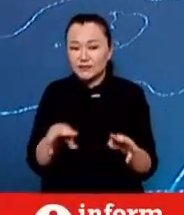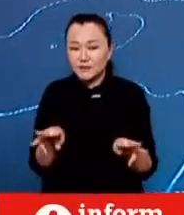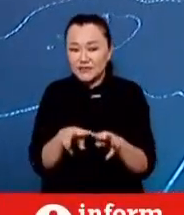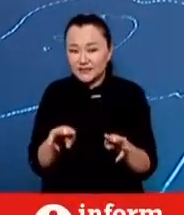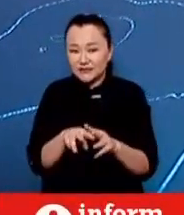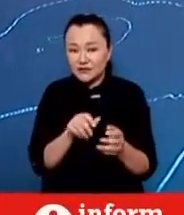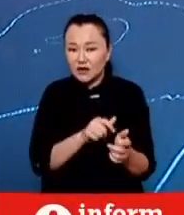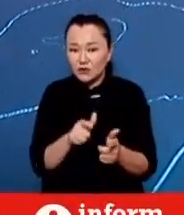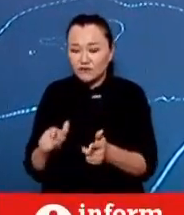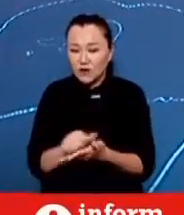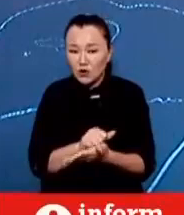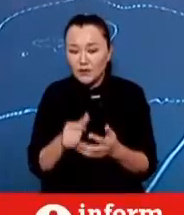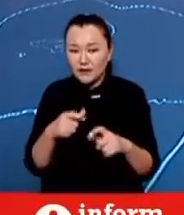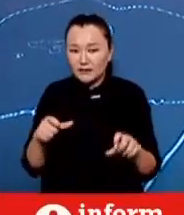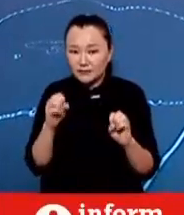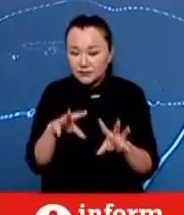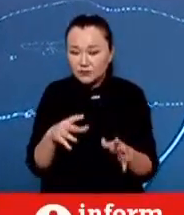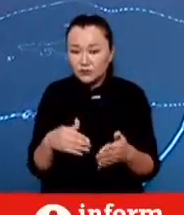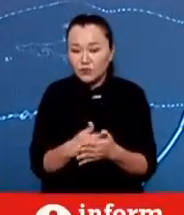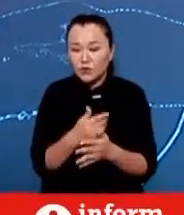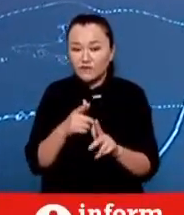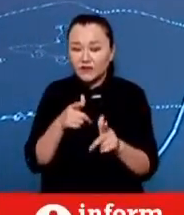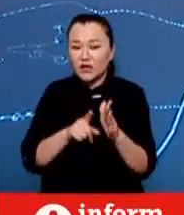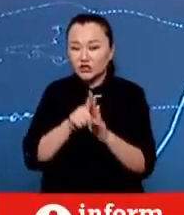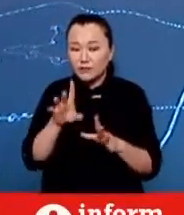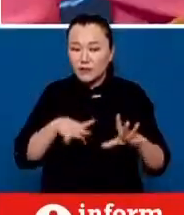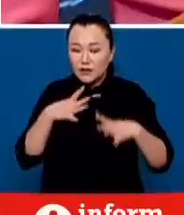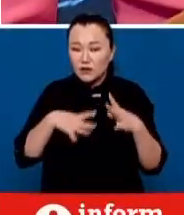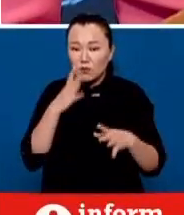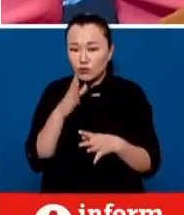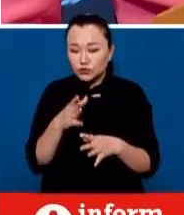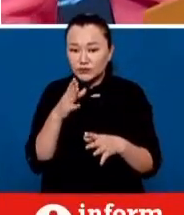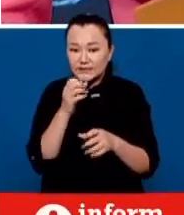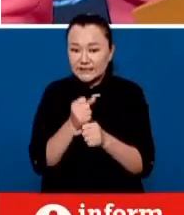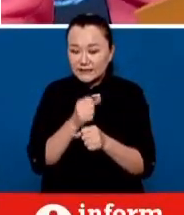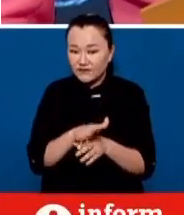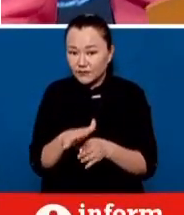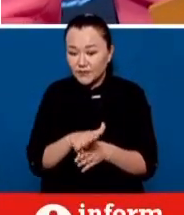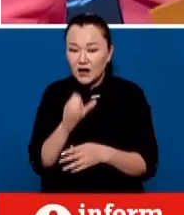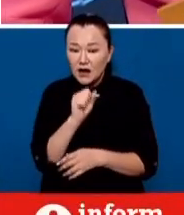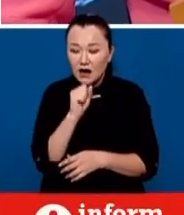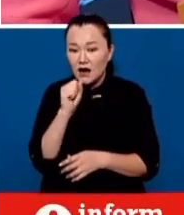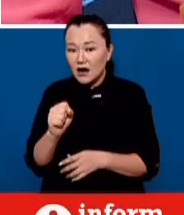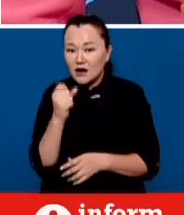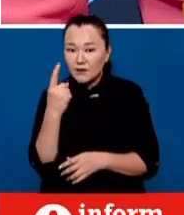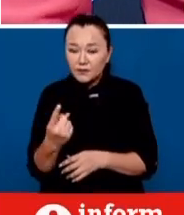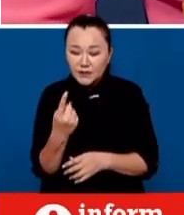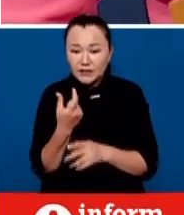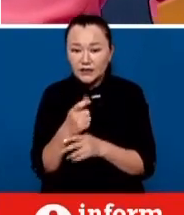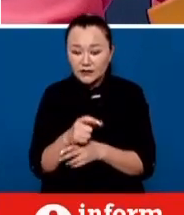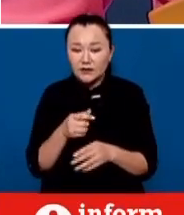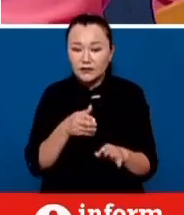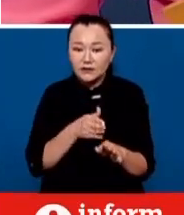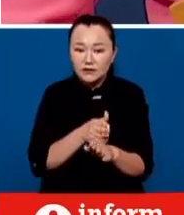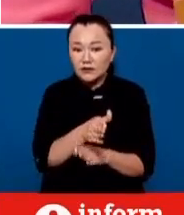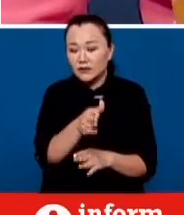құжатта емтихан тапсырушылар жаңадан қосылған жаттығуларды орындайды. Мәселен, А-А1 санаттарына реттелетін қиылыстың